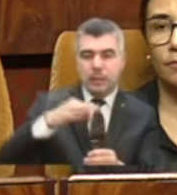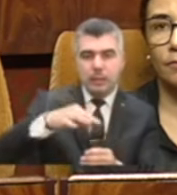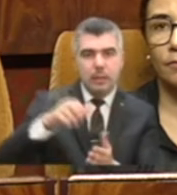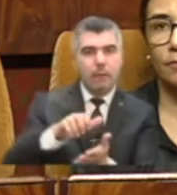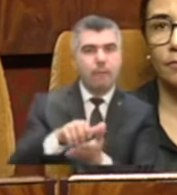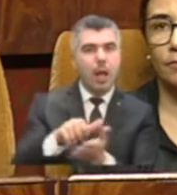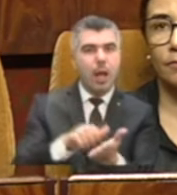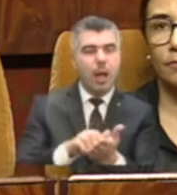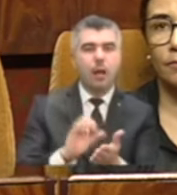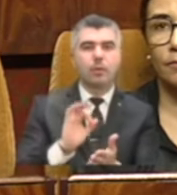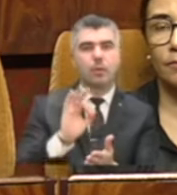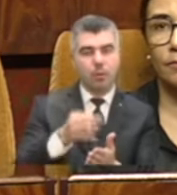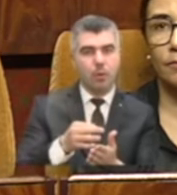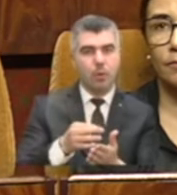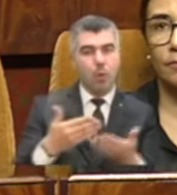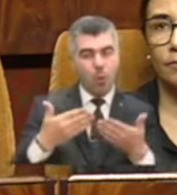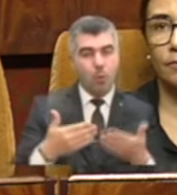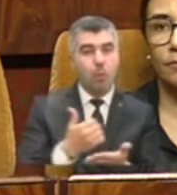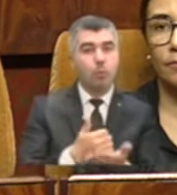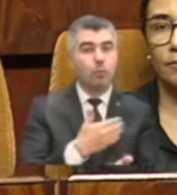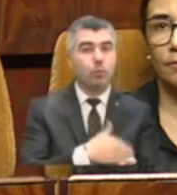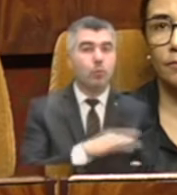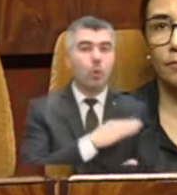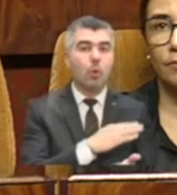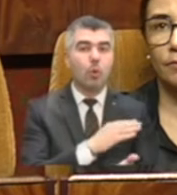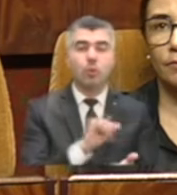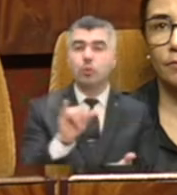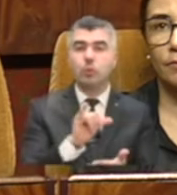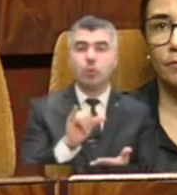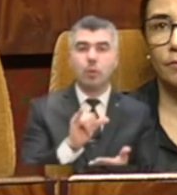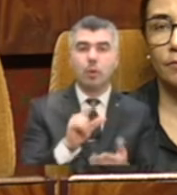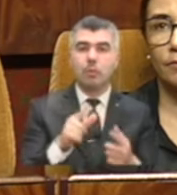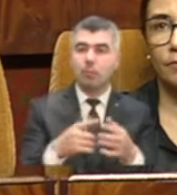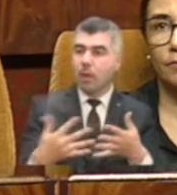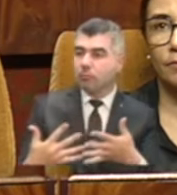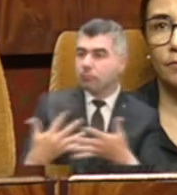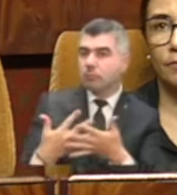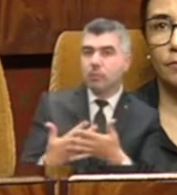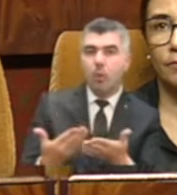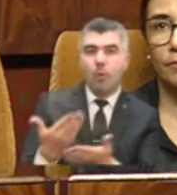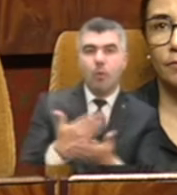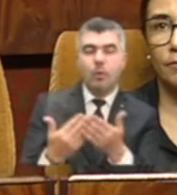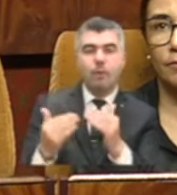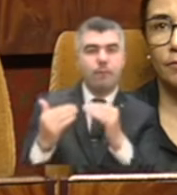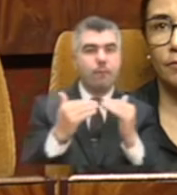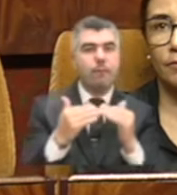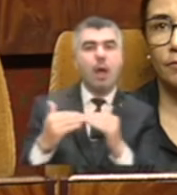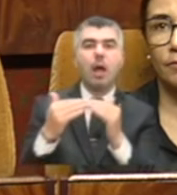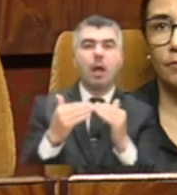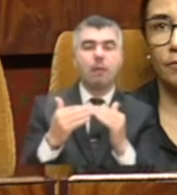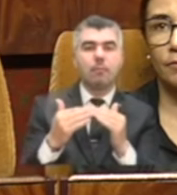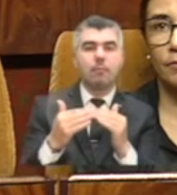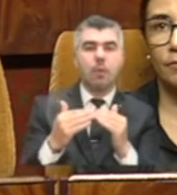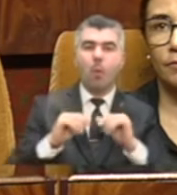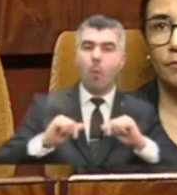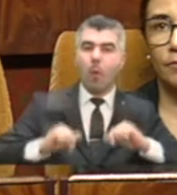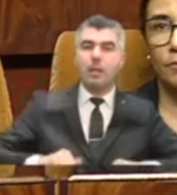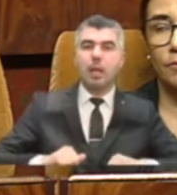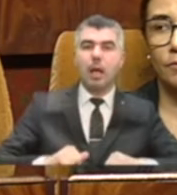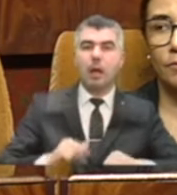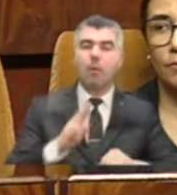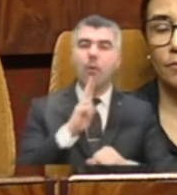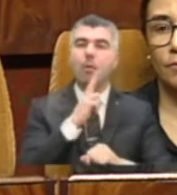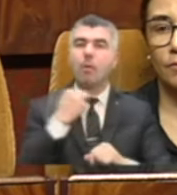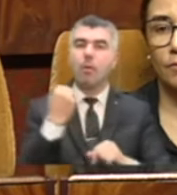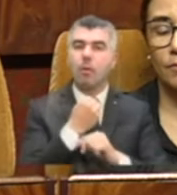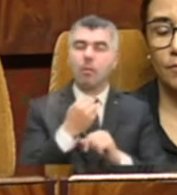اليوم المسؤولية العمومية المطرح هي مسؤولية جوار، مسؤولية التقائية، واحد العدد ديال القطاعات عمومية اللي